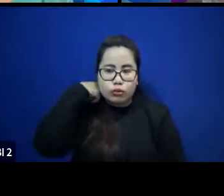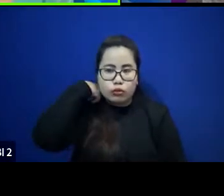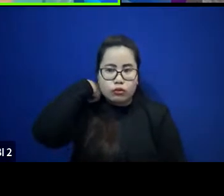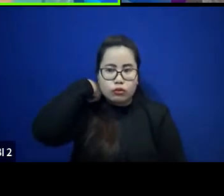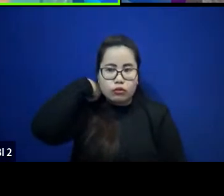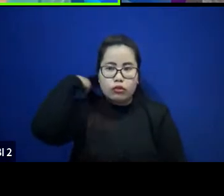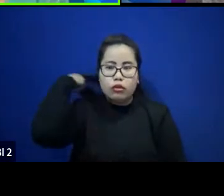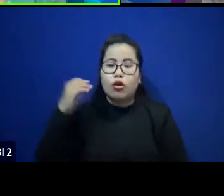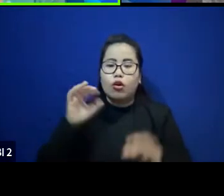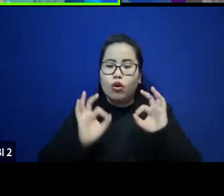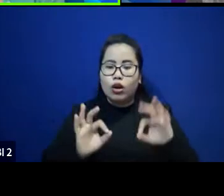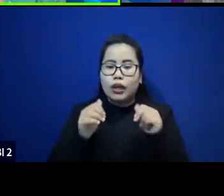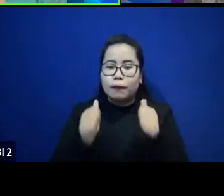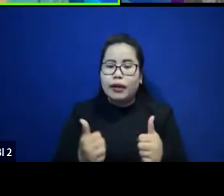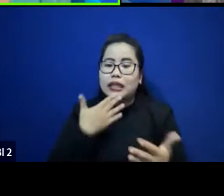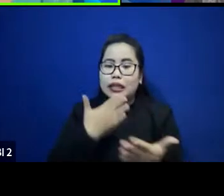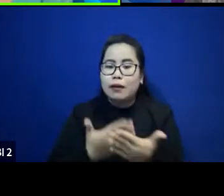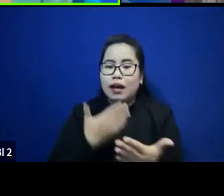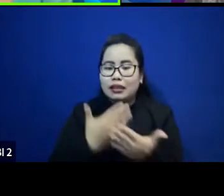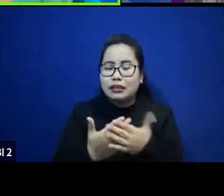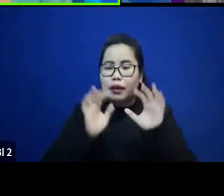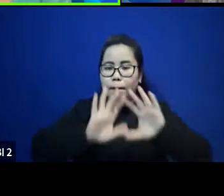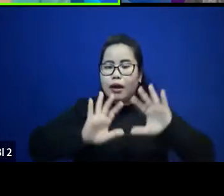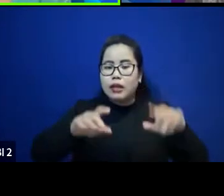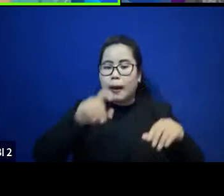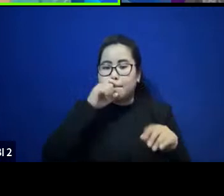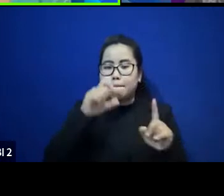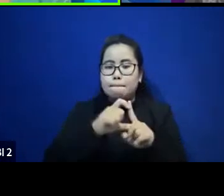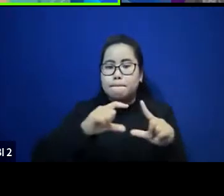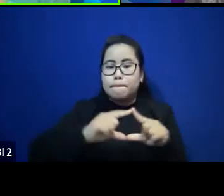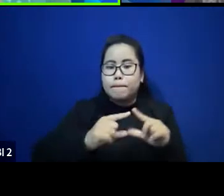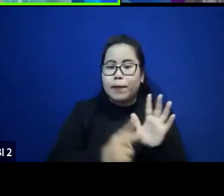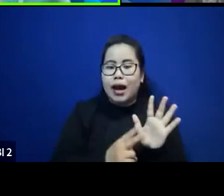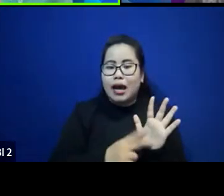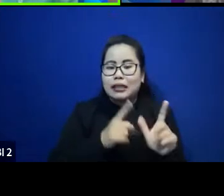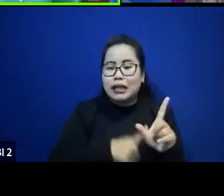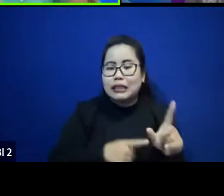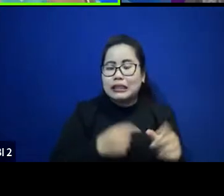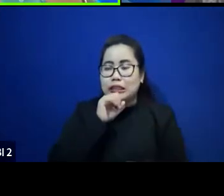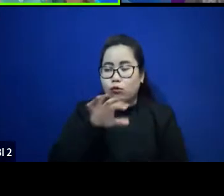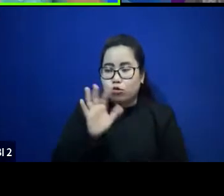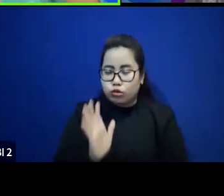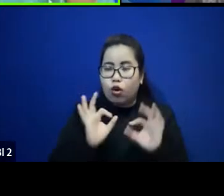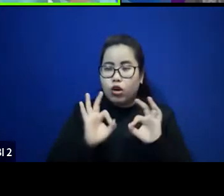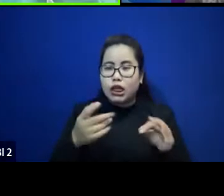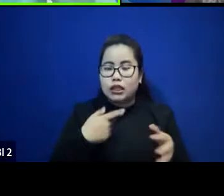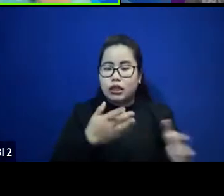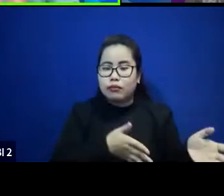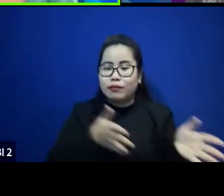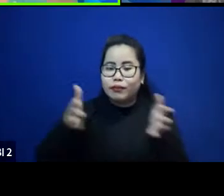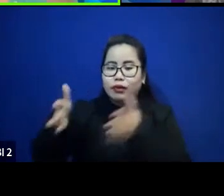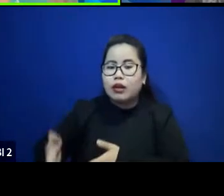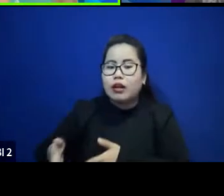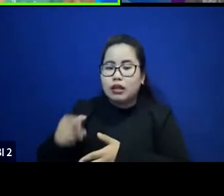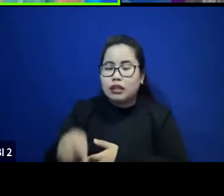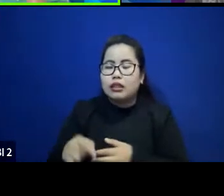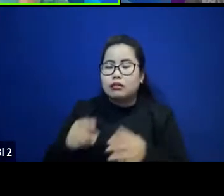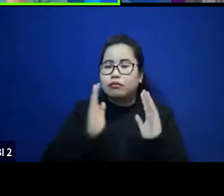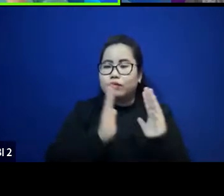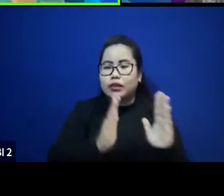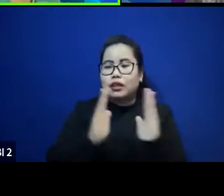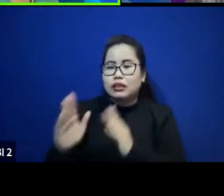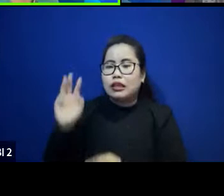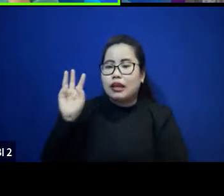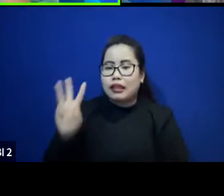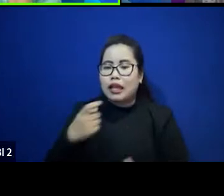baik terima kasih banyak Pak Dani jawabannya Nah kita akan bergerak ke crown ketiga yang